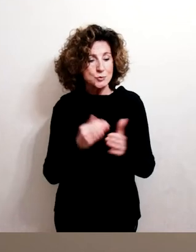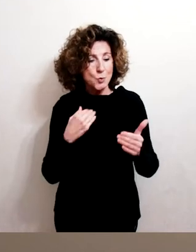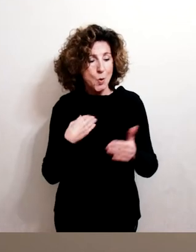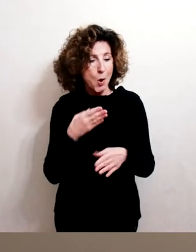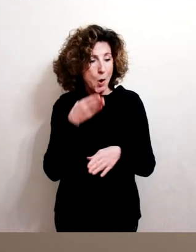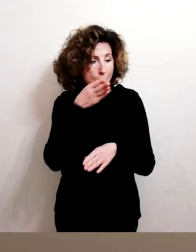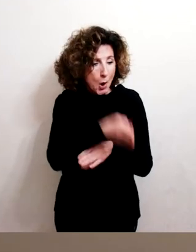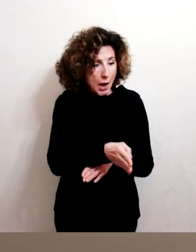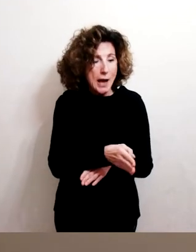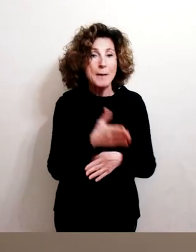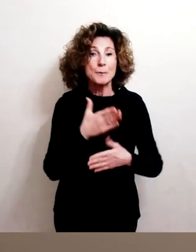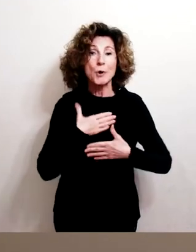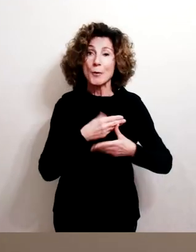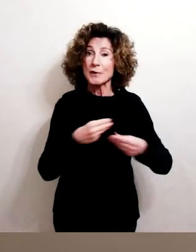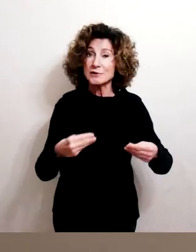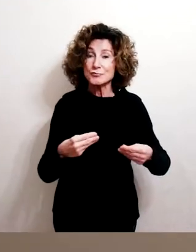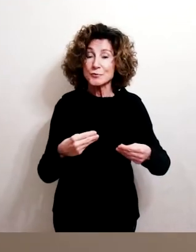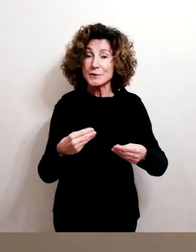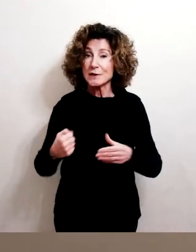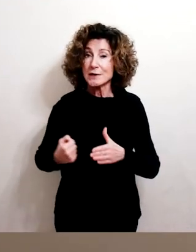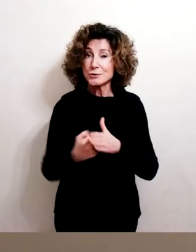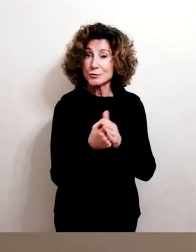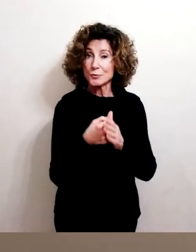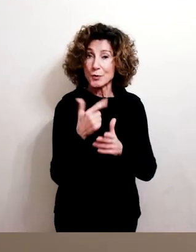nella propria disciplina